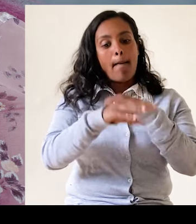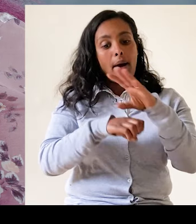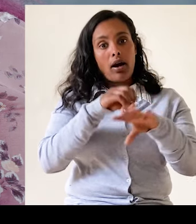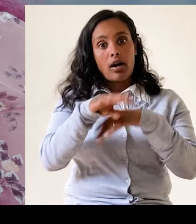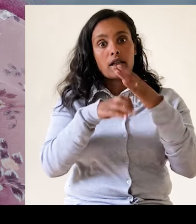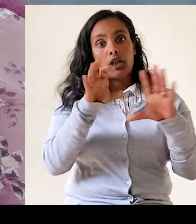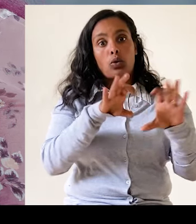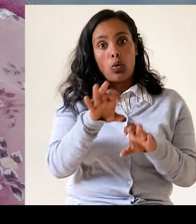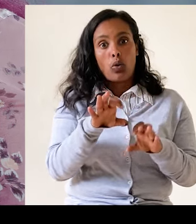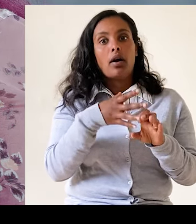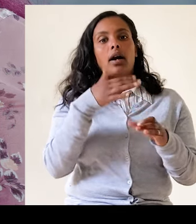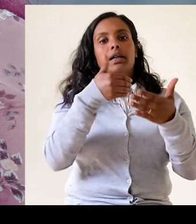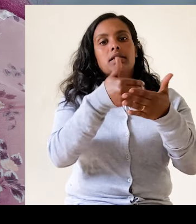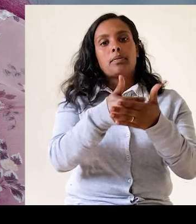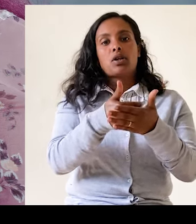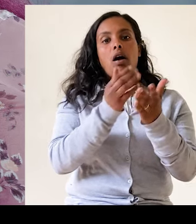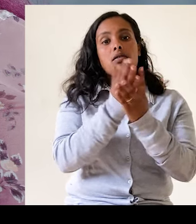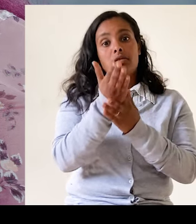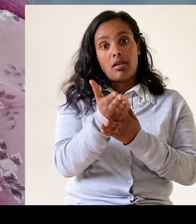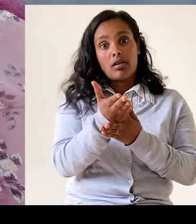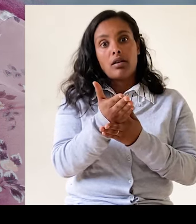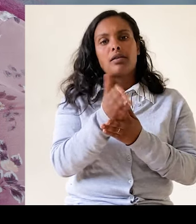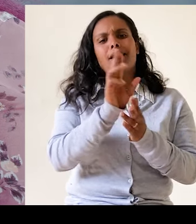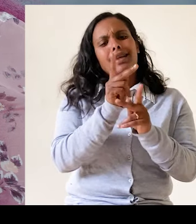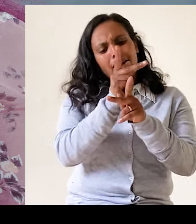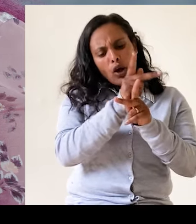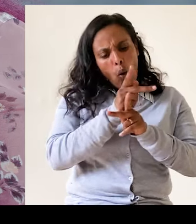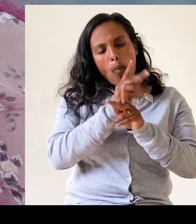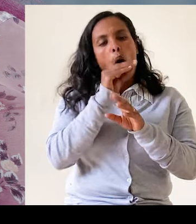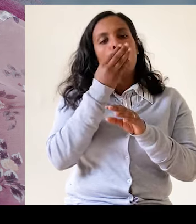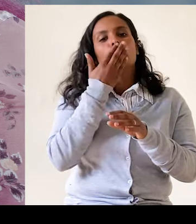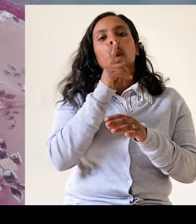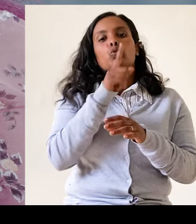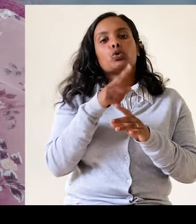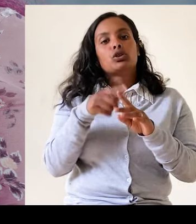አማካሪ ተደርጎ ከደረሰብሽ ነገር አንጻር ተጠንቅቆ